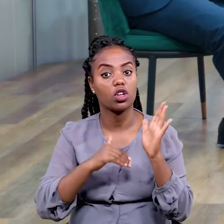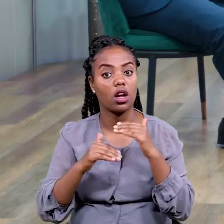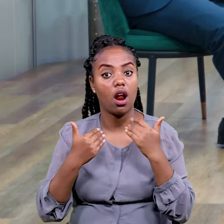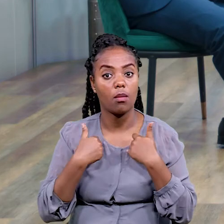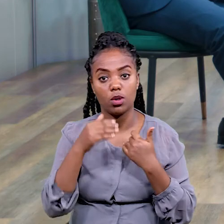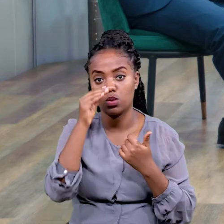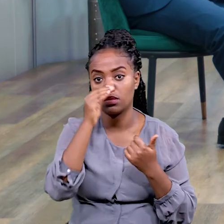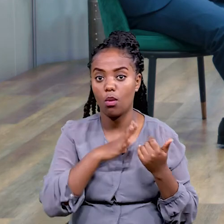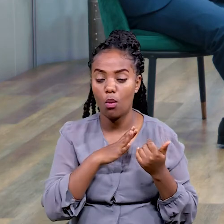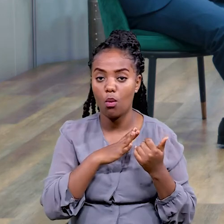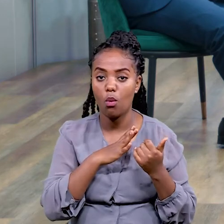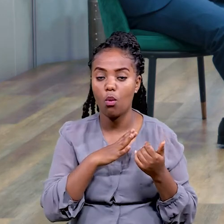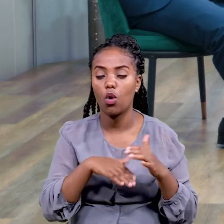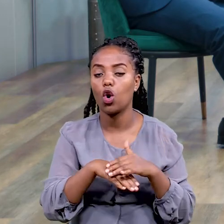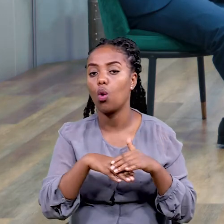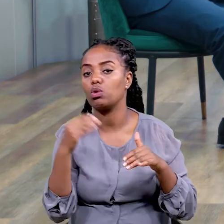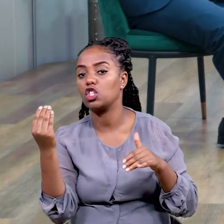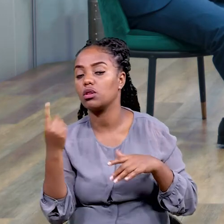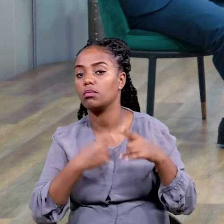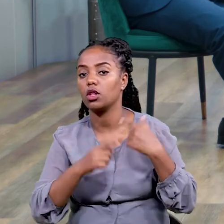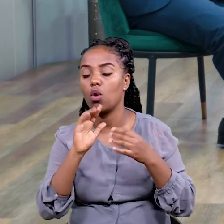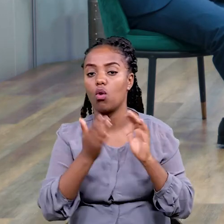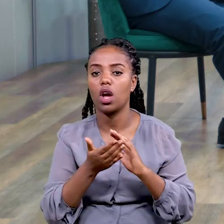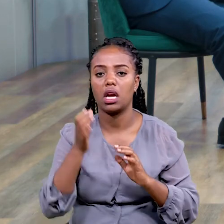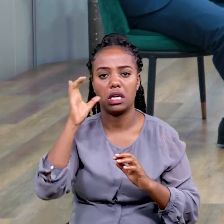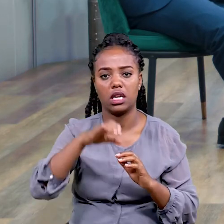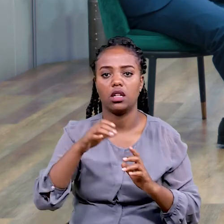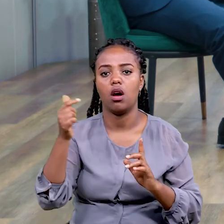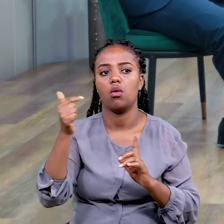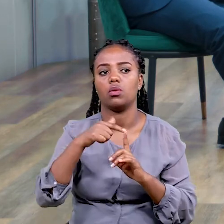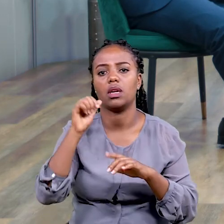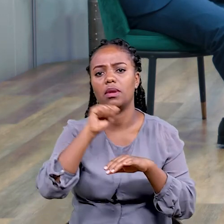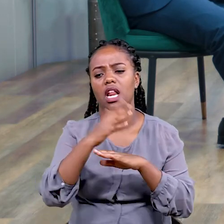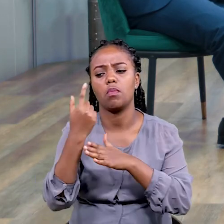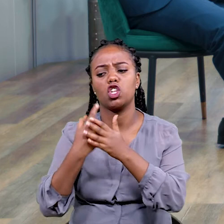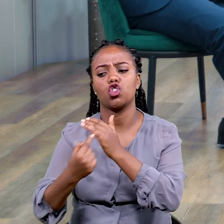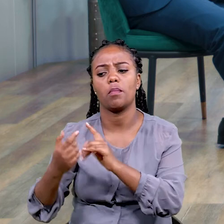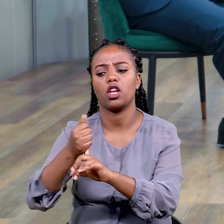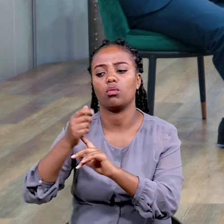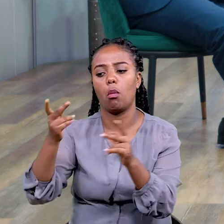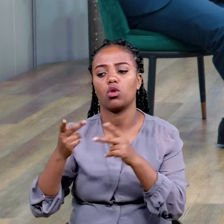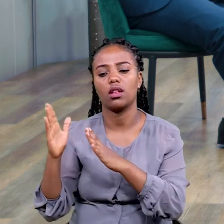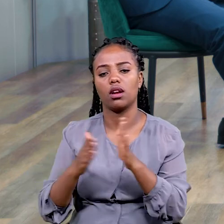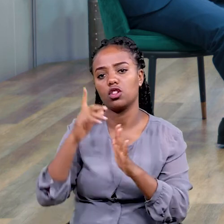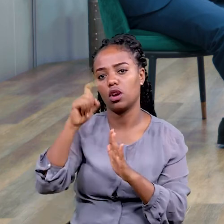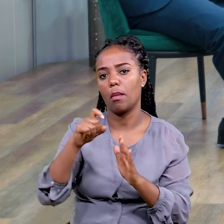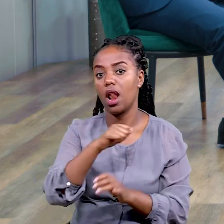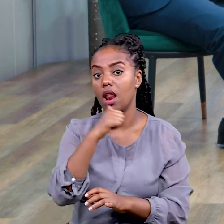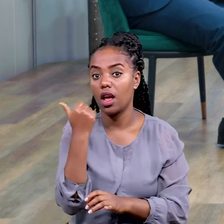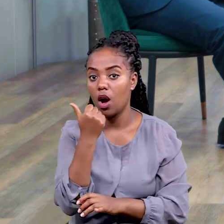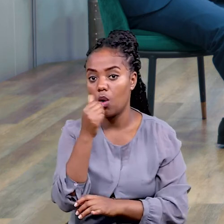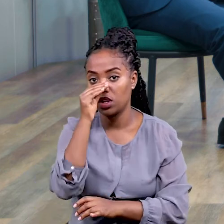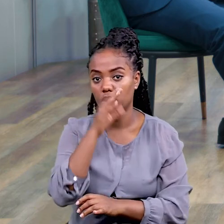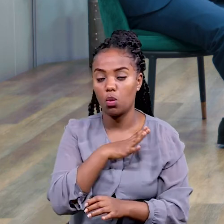ያለባቸው ሰዎች ከውጭ የሚመጡ ከሆነ የግዴታ ወደዛ የሚላክ ከሆነ ለብቻ የሚያዙበት ቦታ ሊዘጋጅ ይገባል። ሌላው